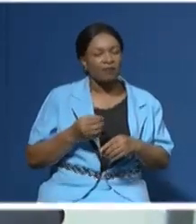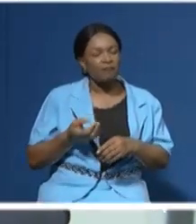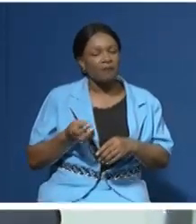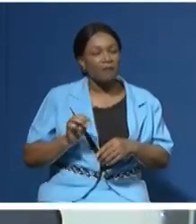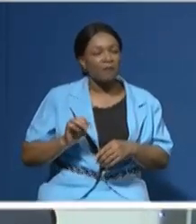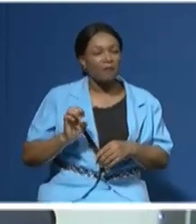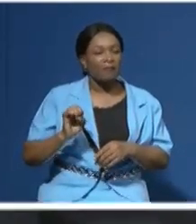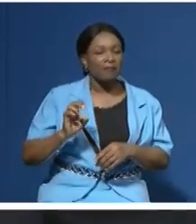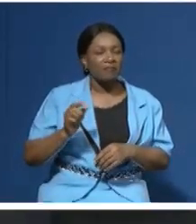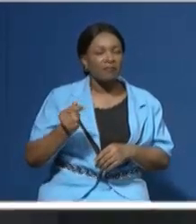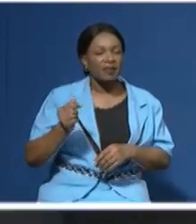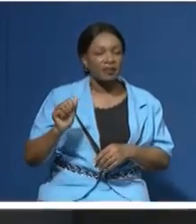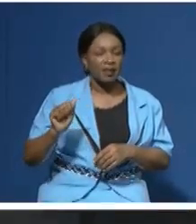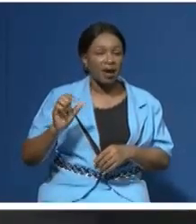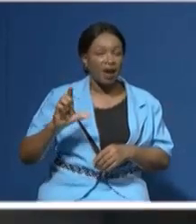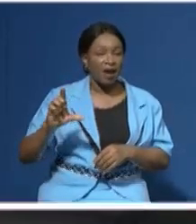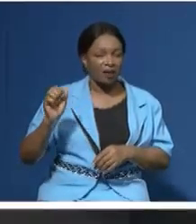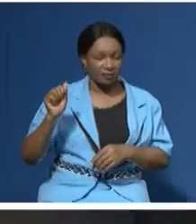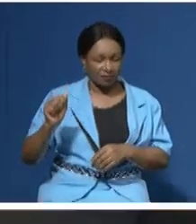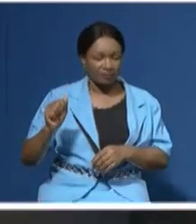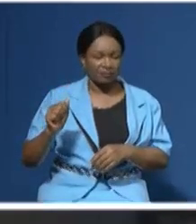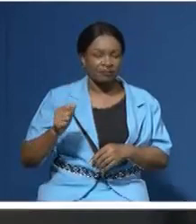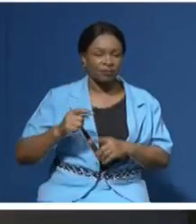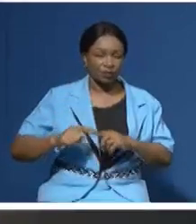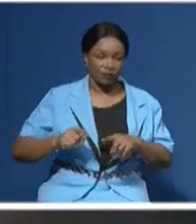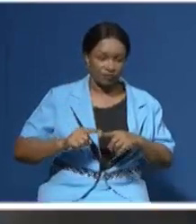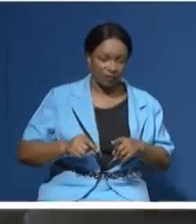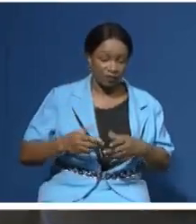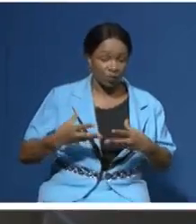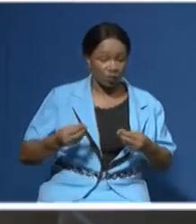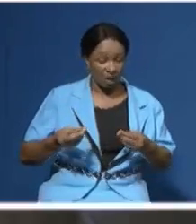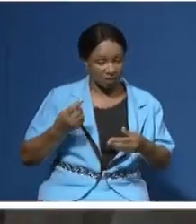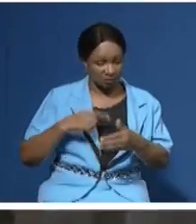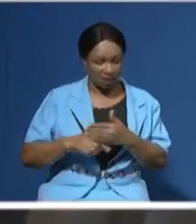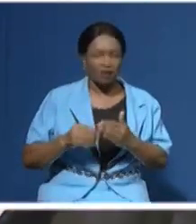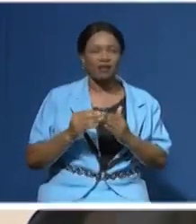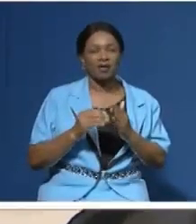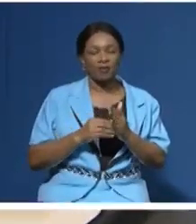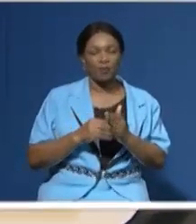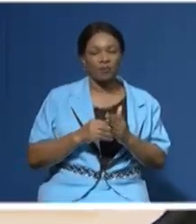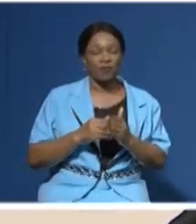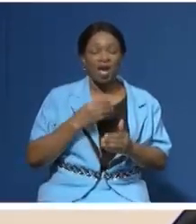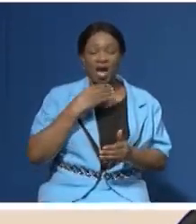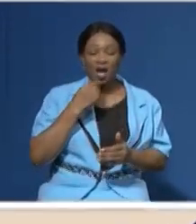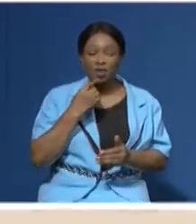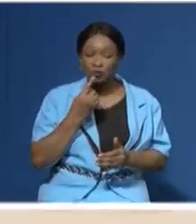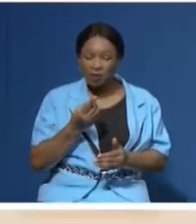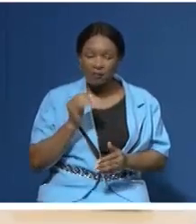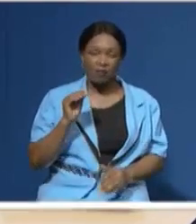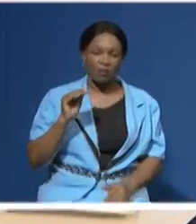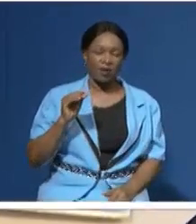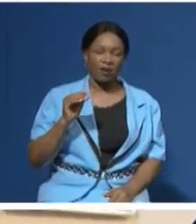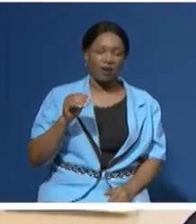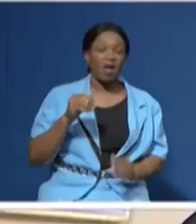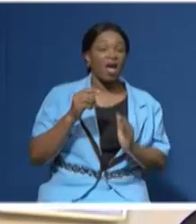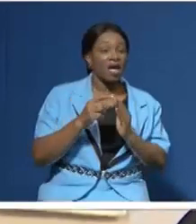tumekuwa tukisoma. Urahisi wa hesabu upo kwenye kuhesabu. Kwa hiyo kauli ambayo tunamwambia mtu yeyote, hesabu ni